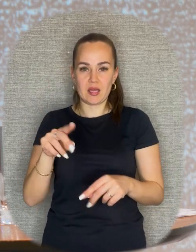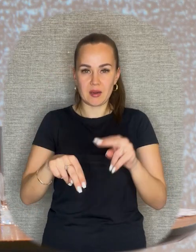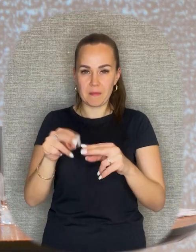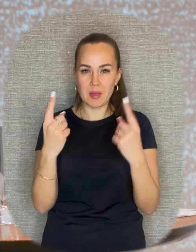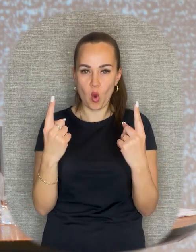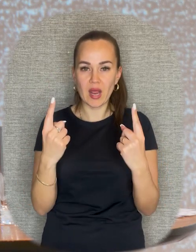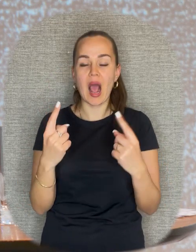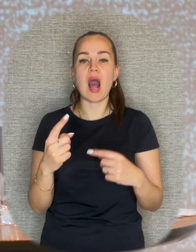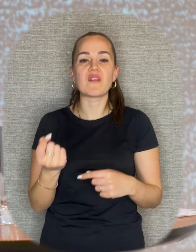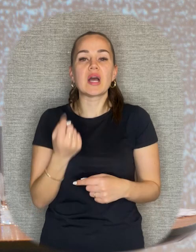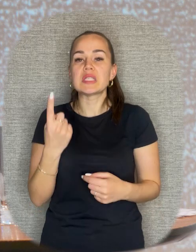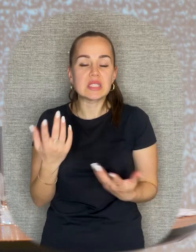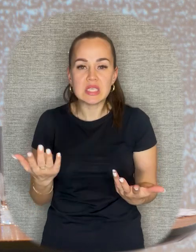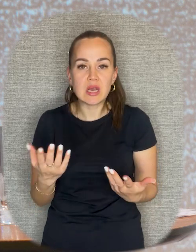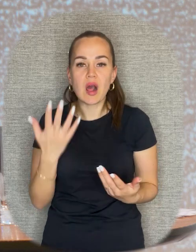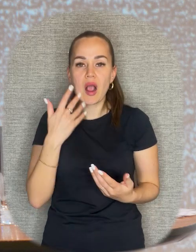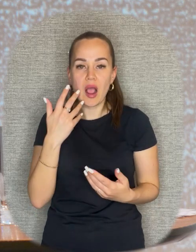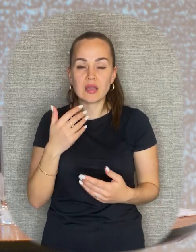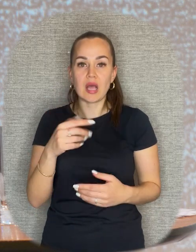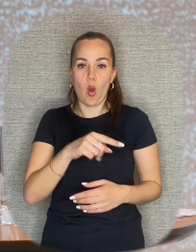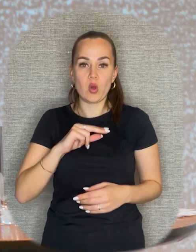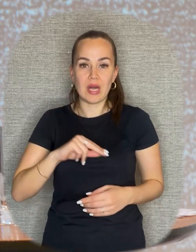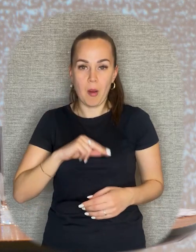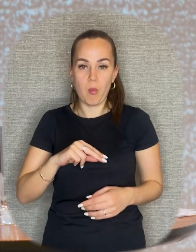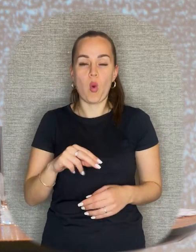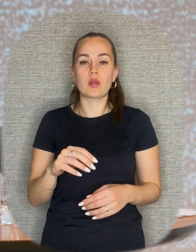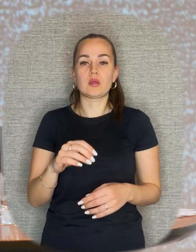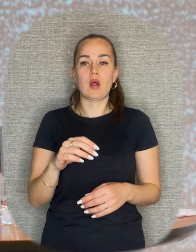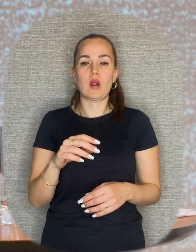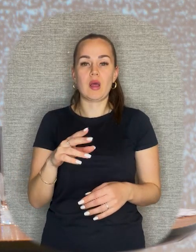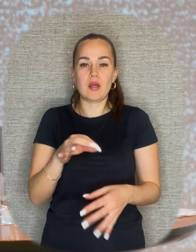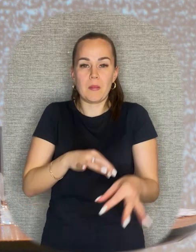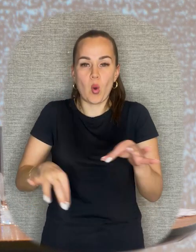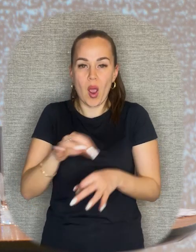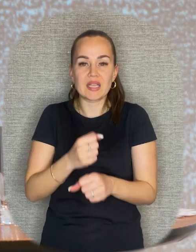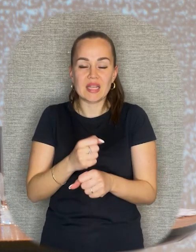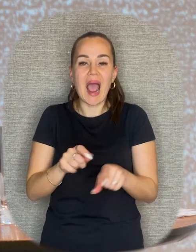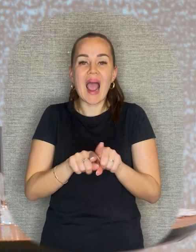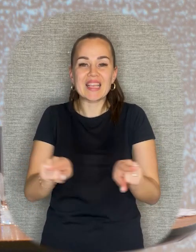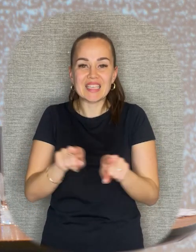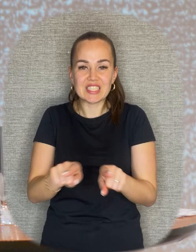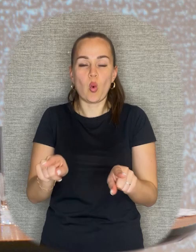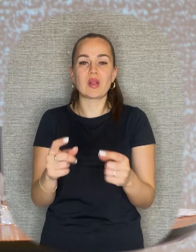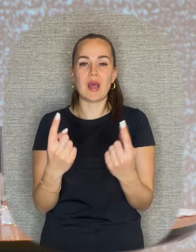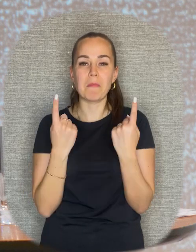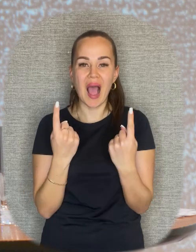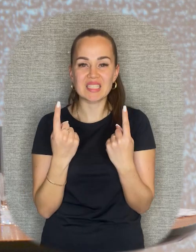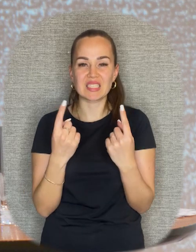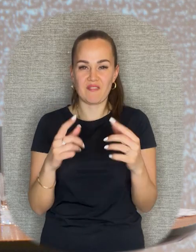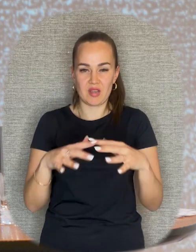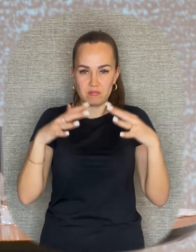сооружениями и он писал что вот идея этих мемориалов возникла у него в процессе работы